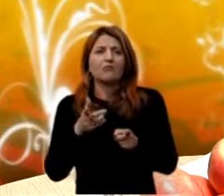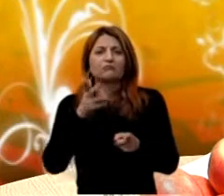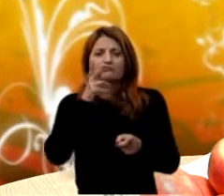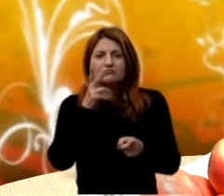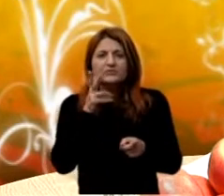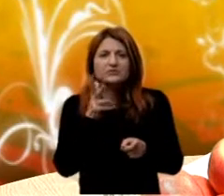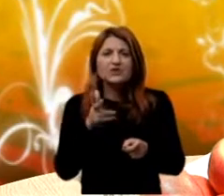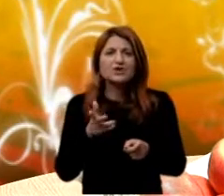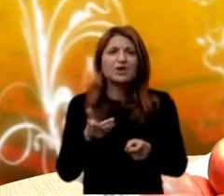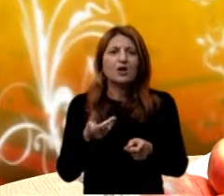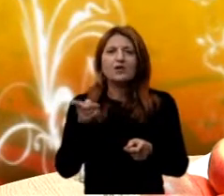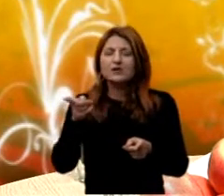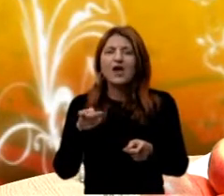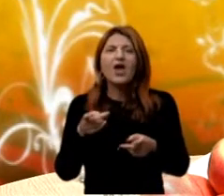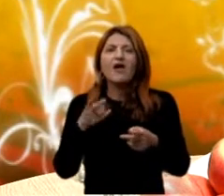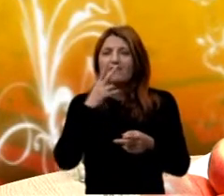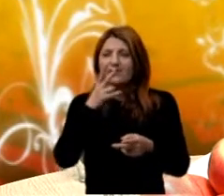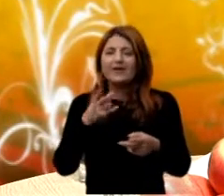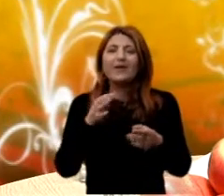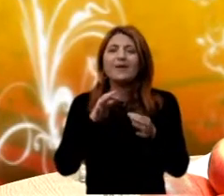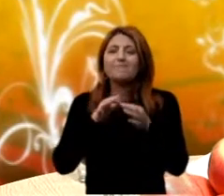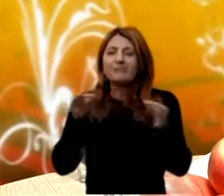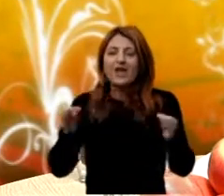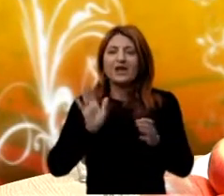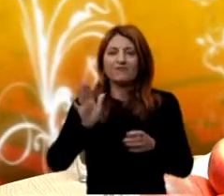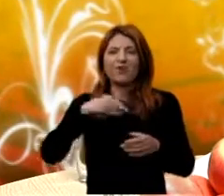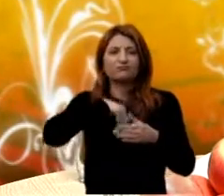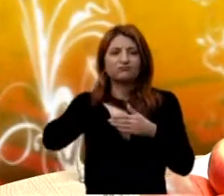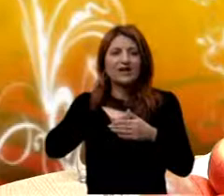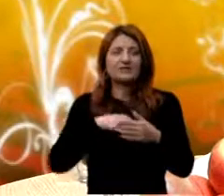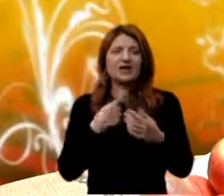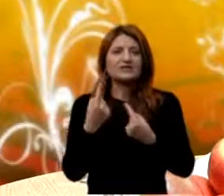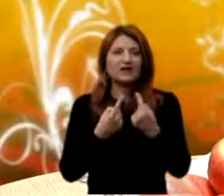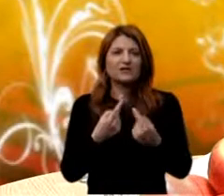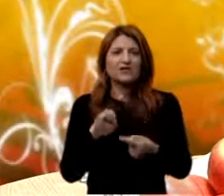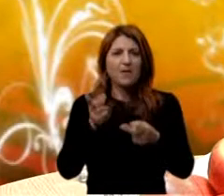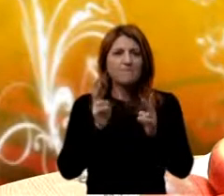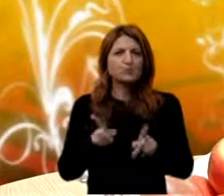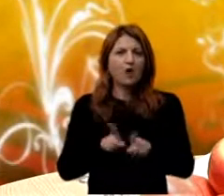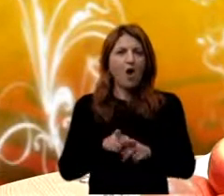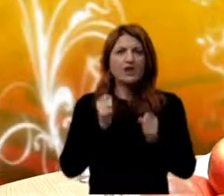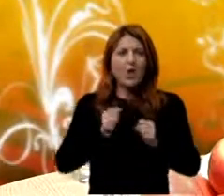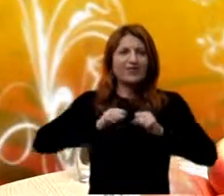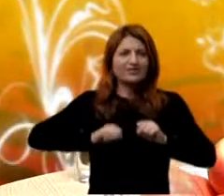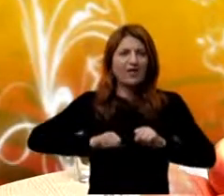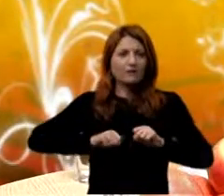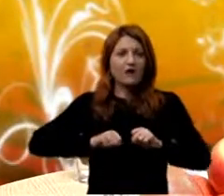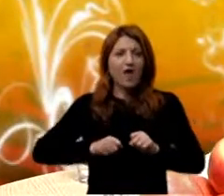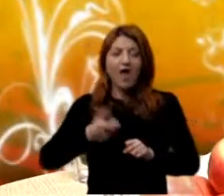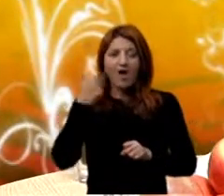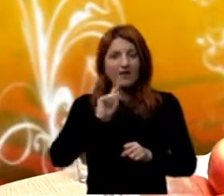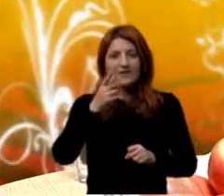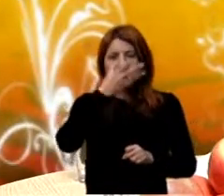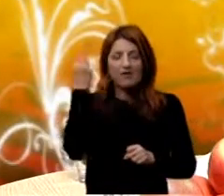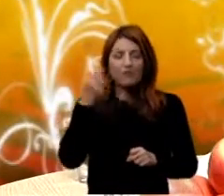ja bih rekla, izmjeri nutritivni vaš status, bez obzira, vi možete biti jako i debeli, ali ne zaboravite